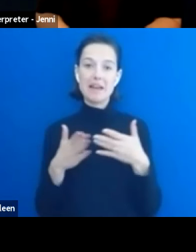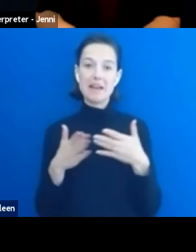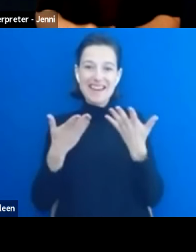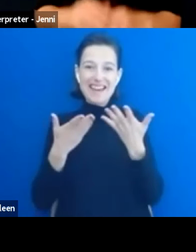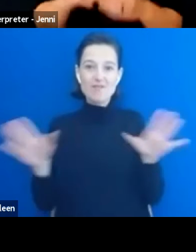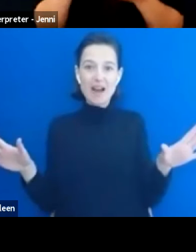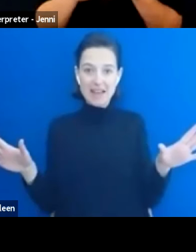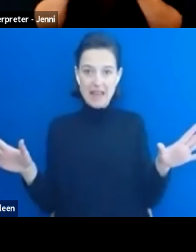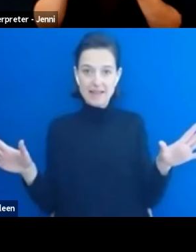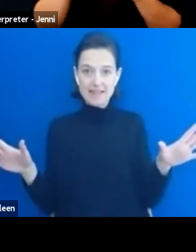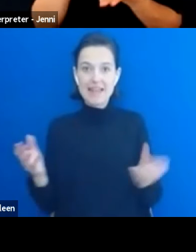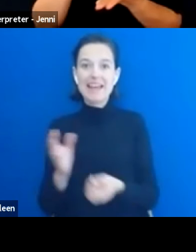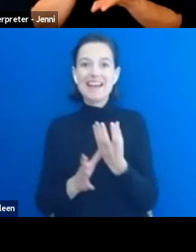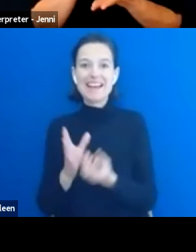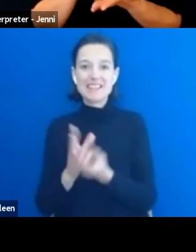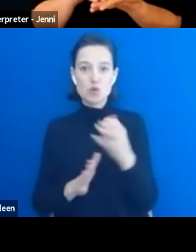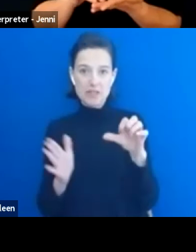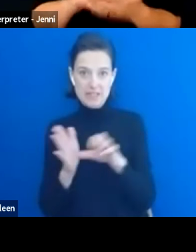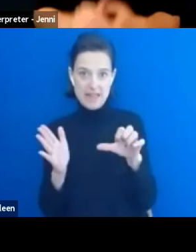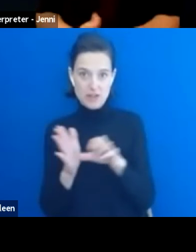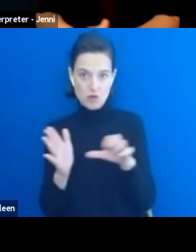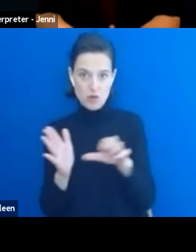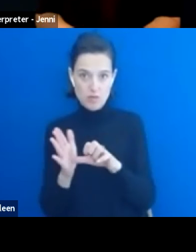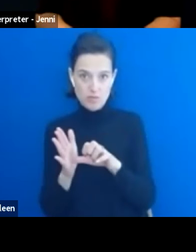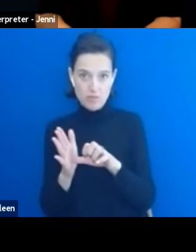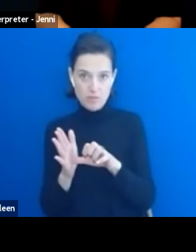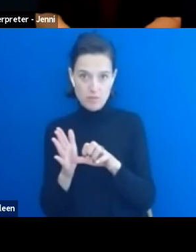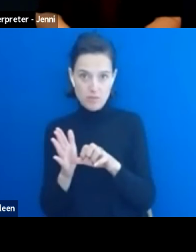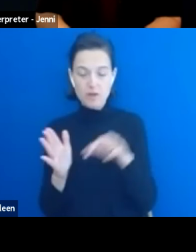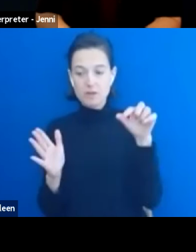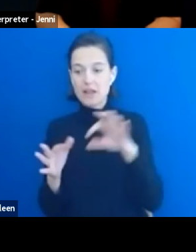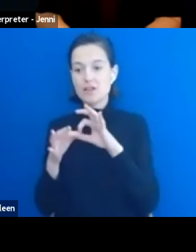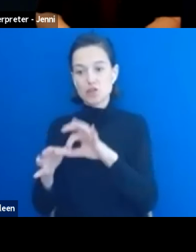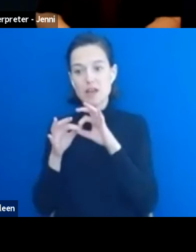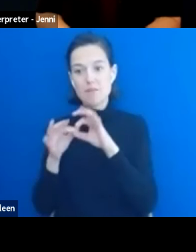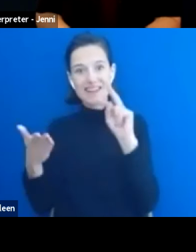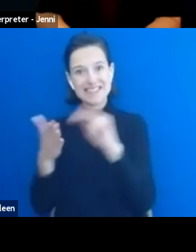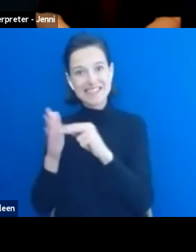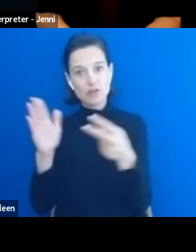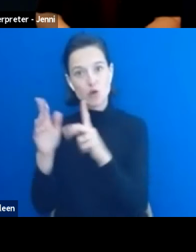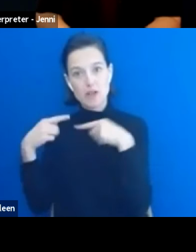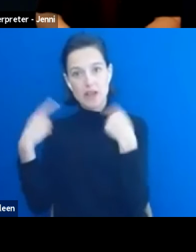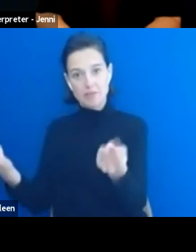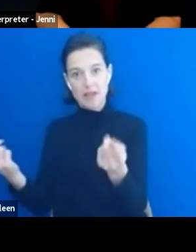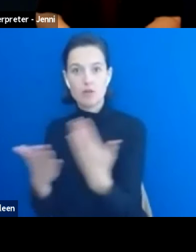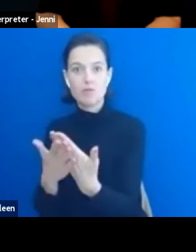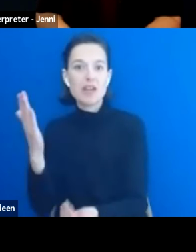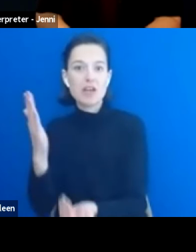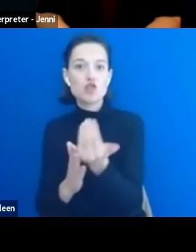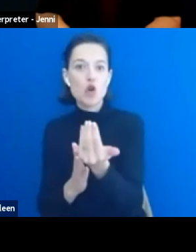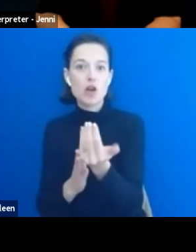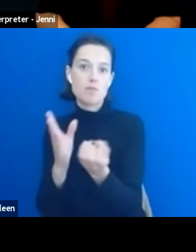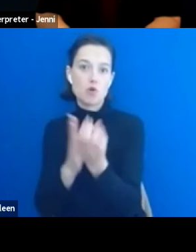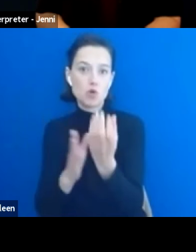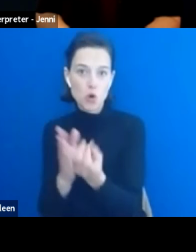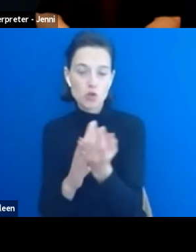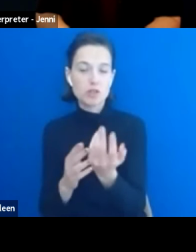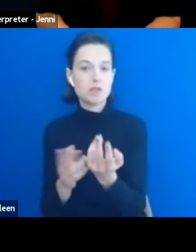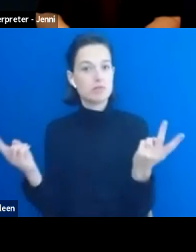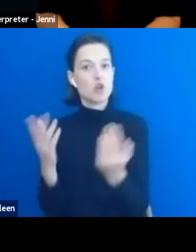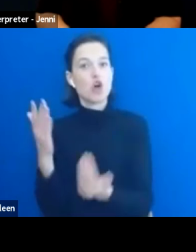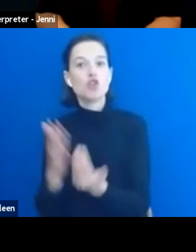Barrierefreiheitsressourcenzentrum, das zu der Geschäftseinheit Technologie gehört, die also neue Produkte und ebenso neue